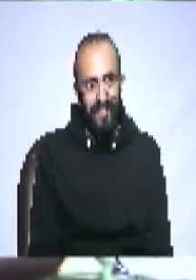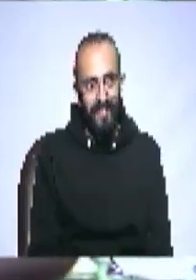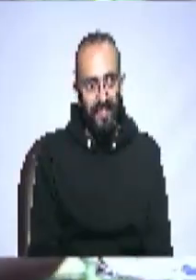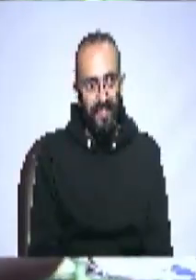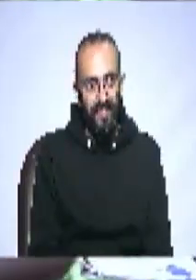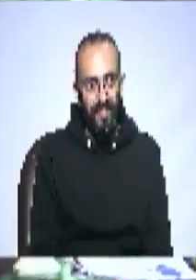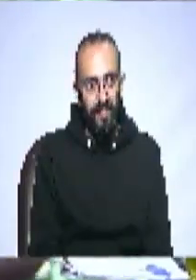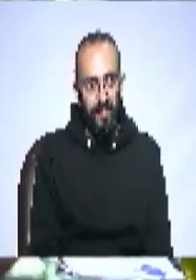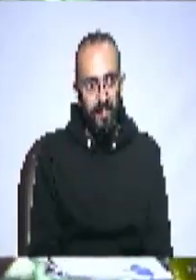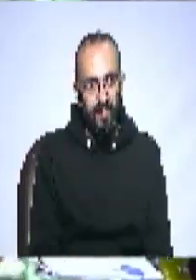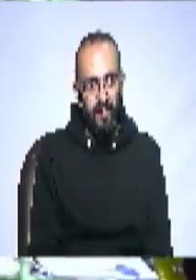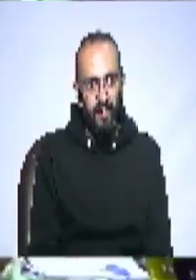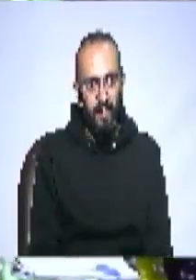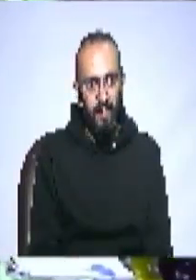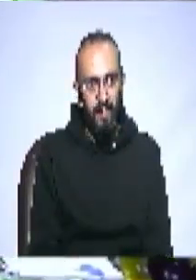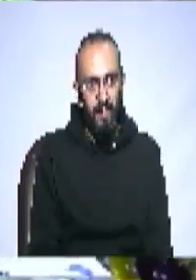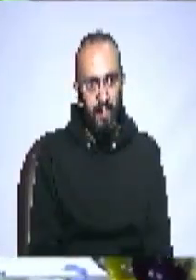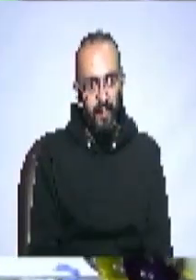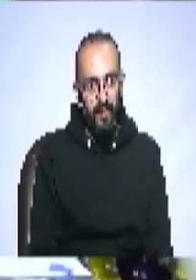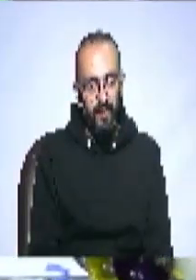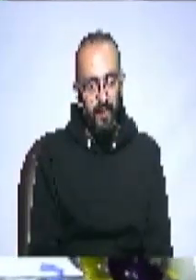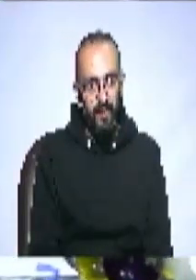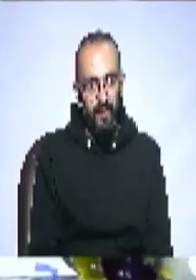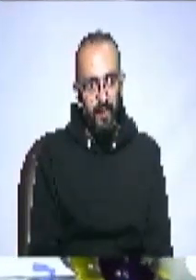خلاص كده الشعرية اهي يا جماعة.